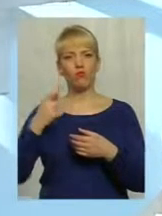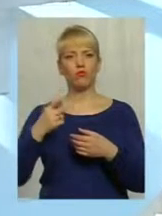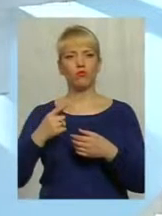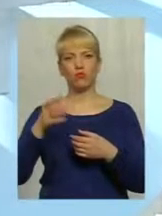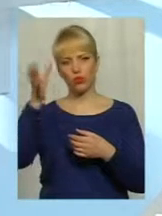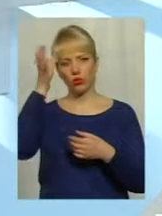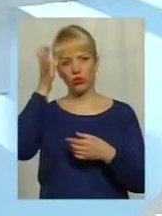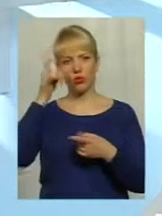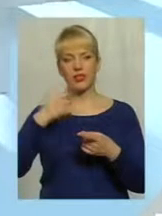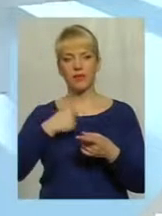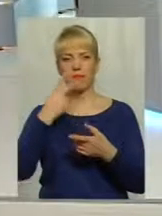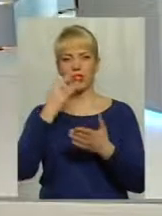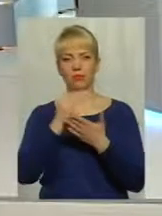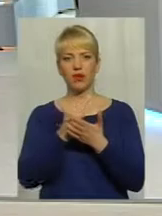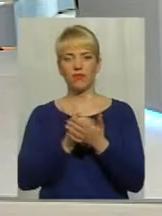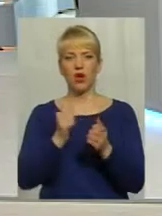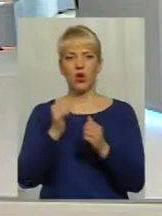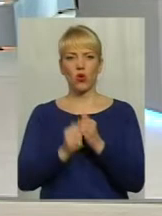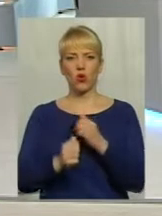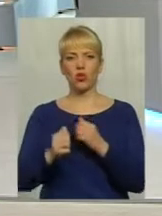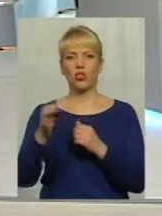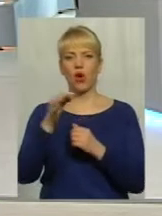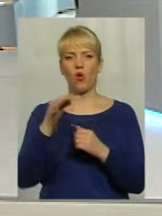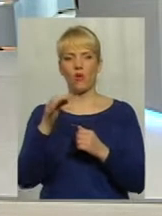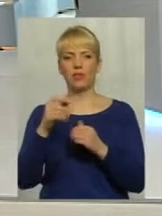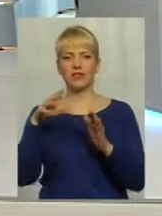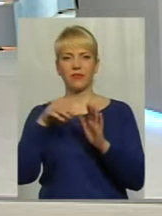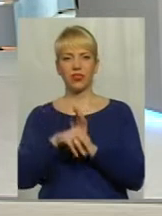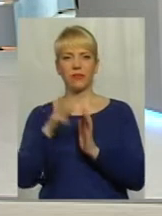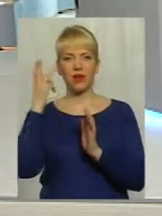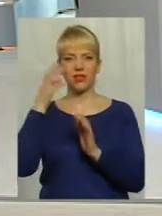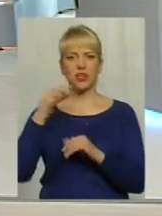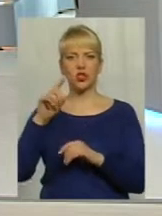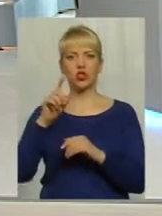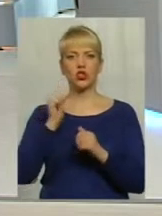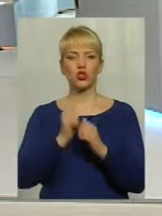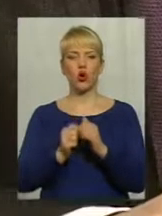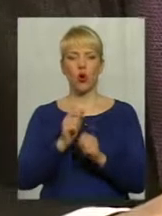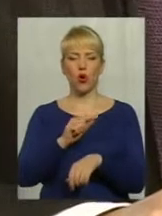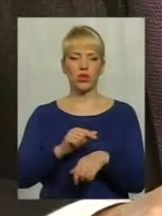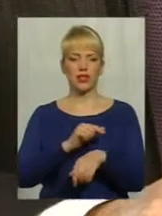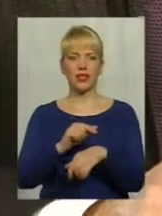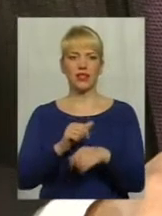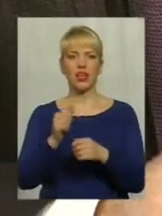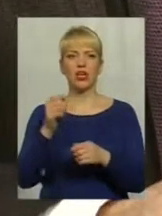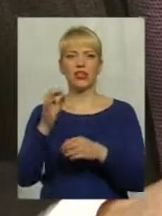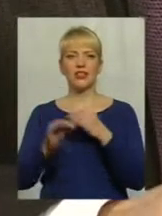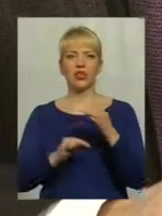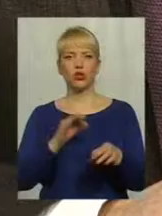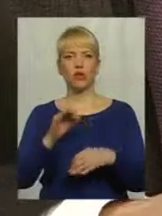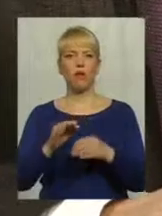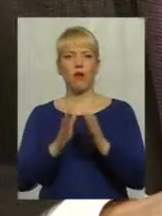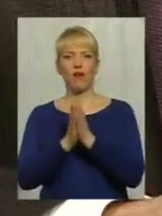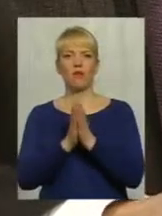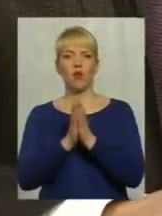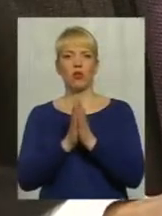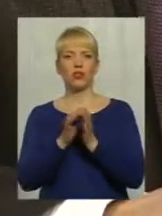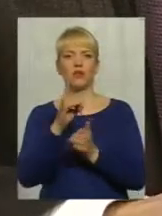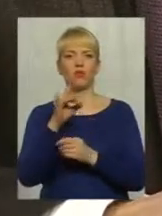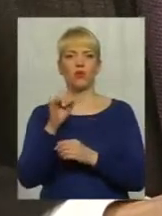знаєте, по всій Україні, бачите, кожна область, в тому числі і на Духмельницькій, щогодинна, щогодина цілодобова молитва про